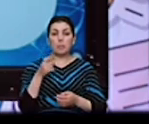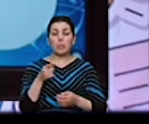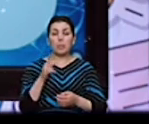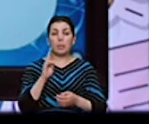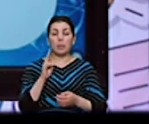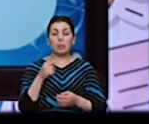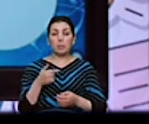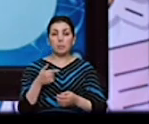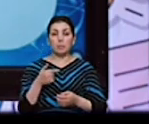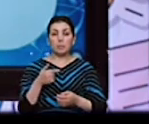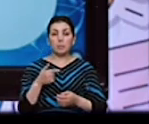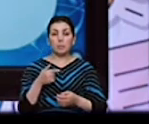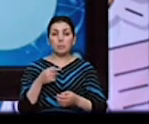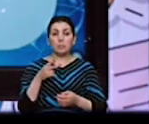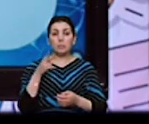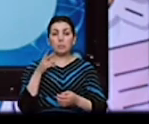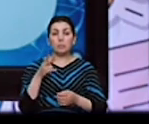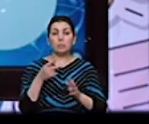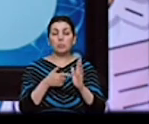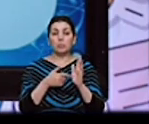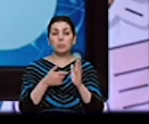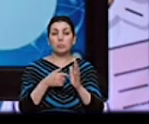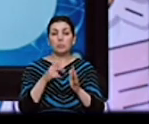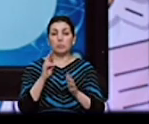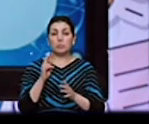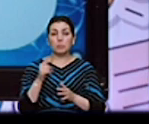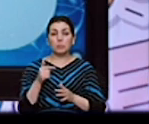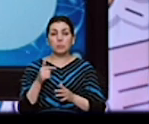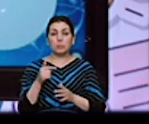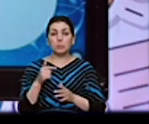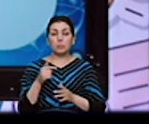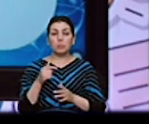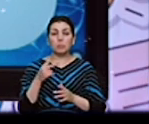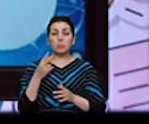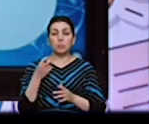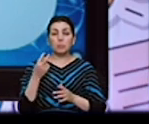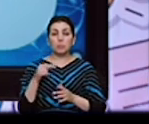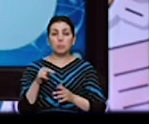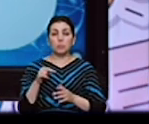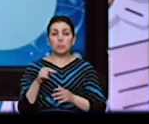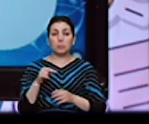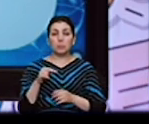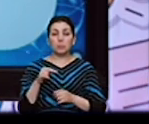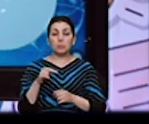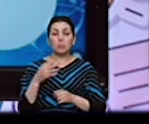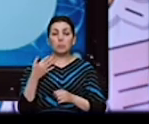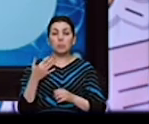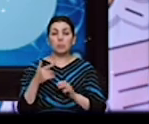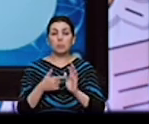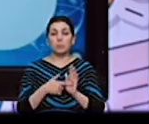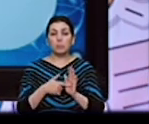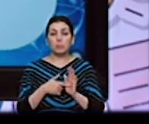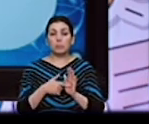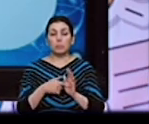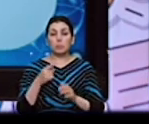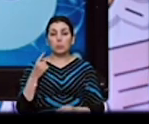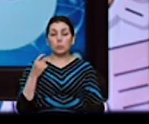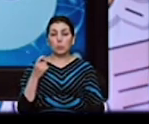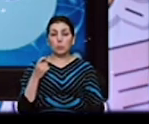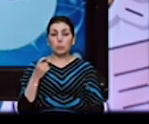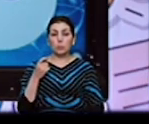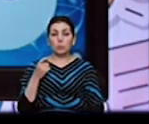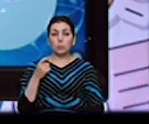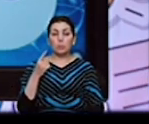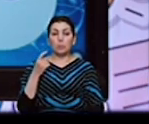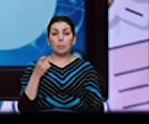1000 kilogram, 2700 kilogram, 220, 57,